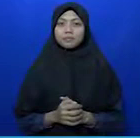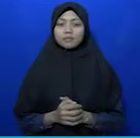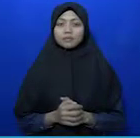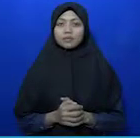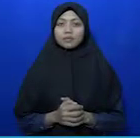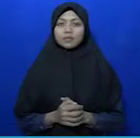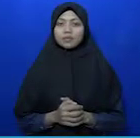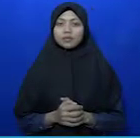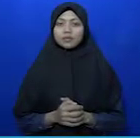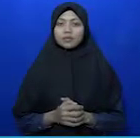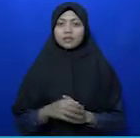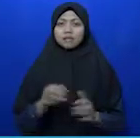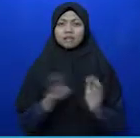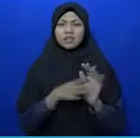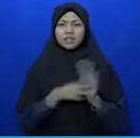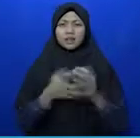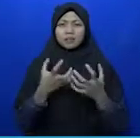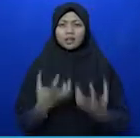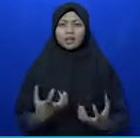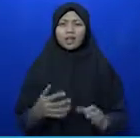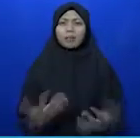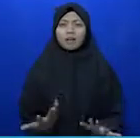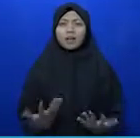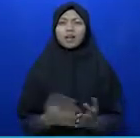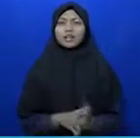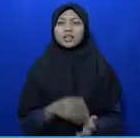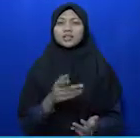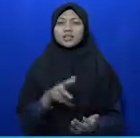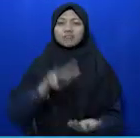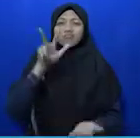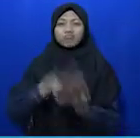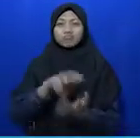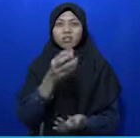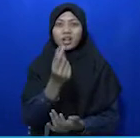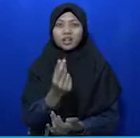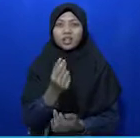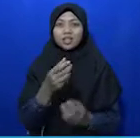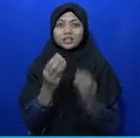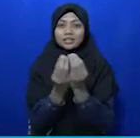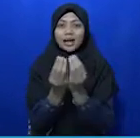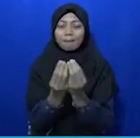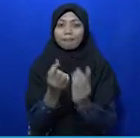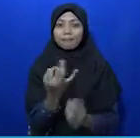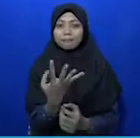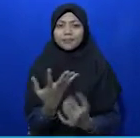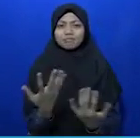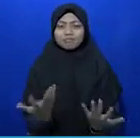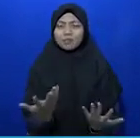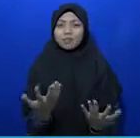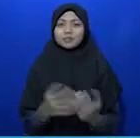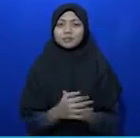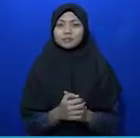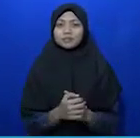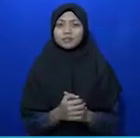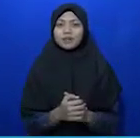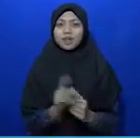Hawa ini masalah yang paling berat tadi adalah menetapkan harga saham tadi gitu ya. Nah saya kira emang ini harus